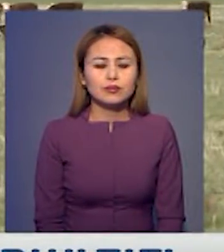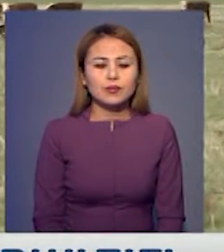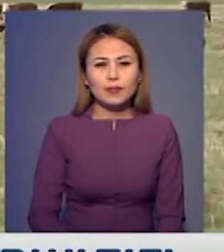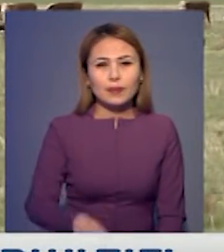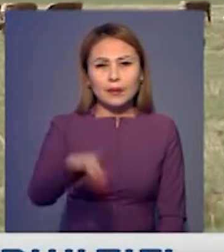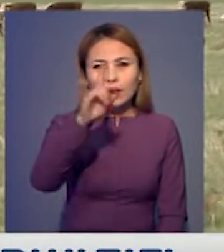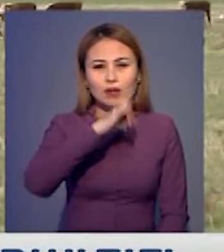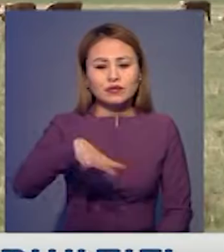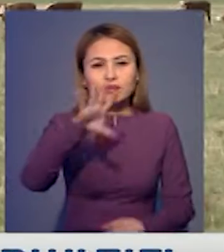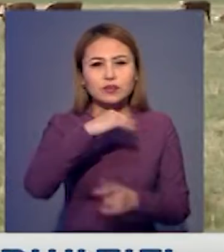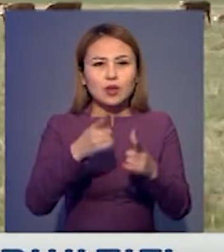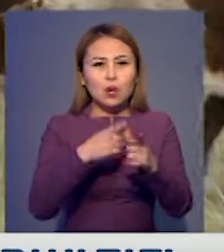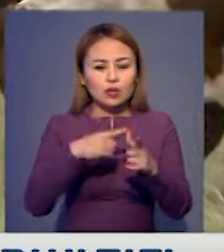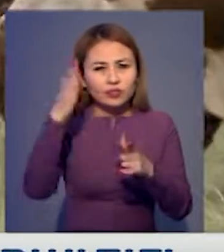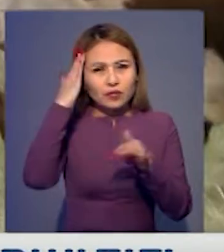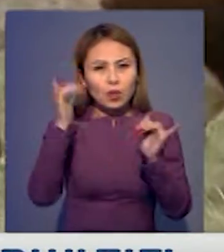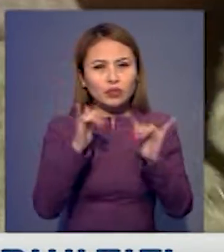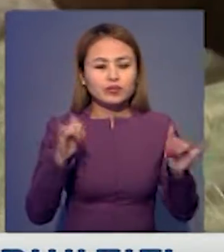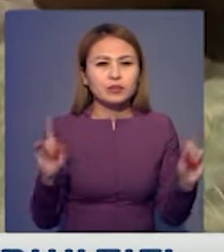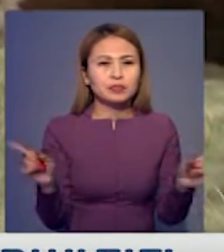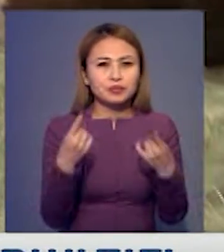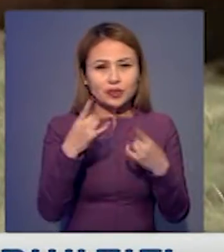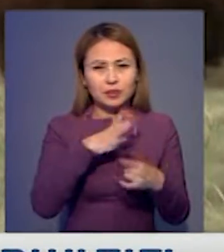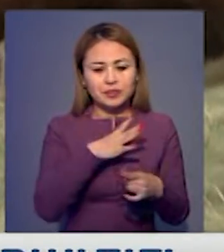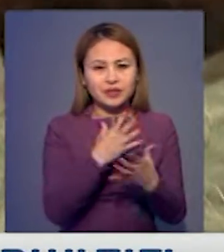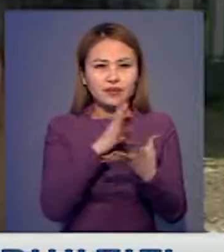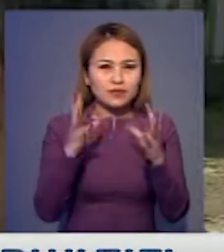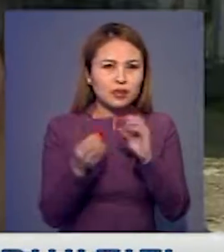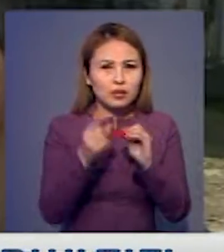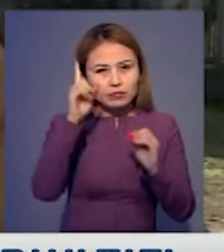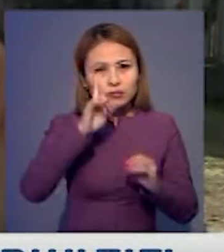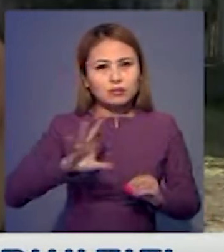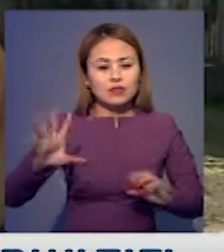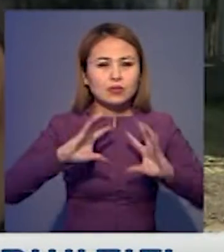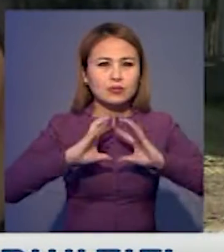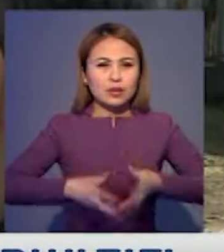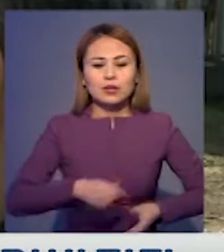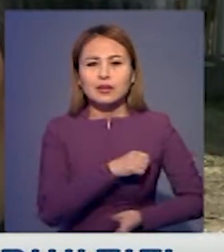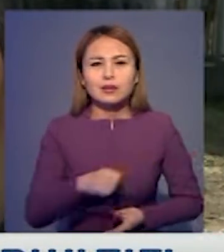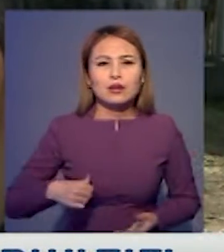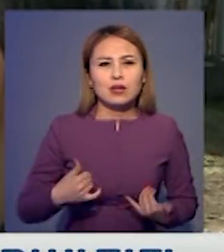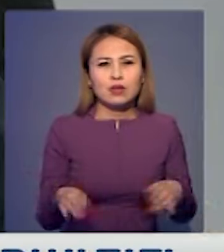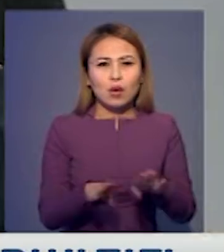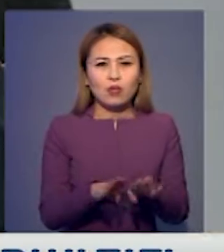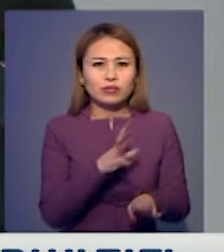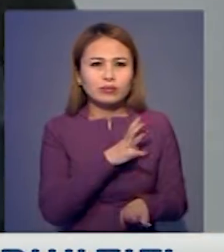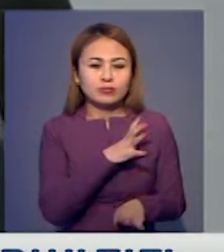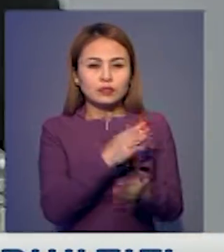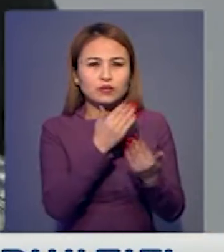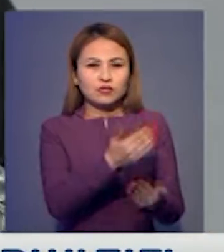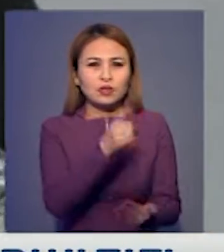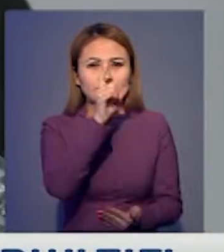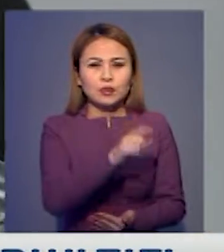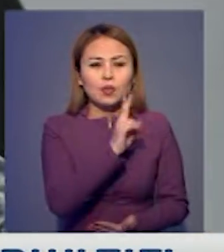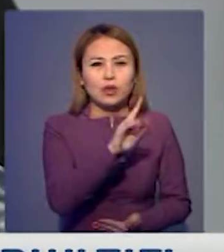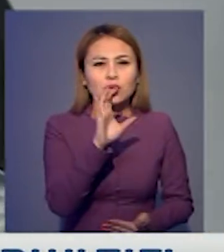Қазақтың ақбас сиыр тұқымын ұлттық брендке айналдырып, мал басын дүниежүзіне танымал ету. Міне бұл шалабайлық іскер азамат Қуаныш